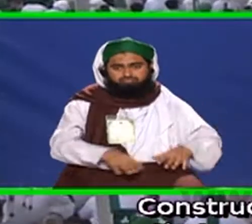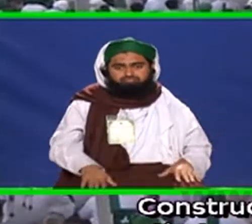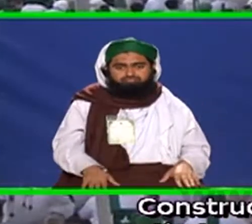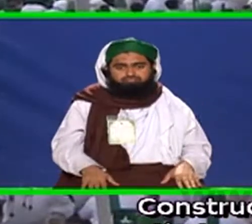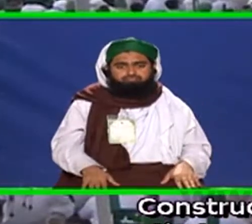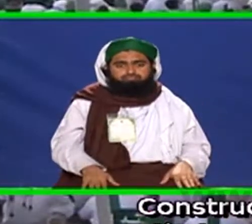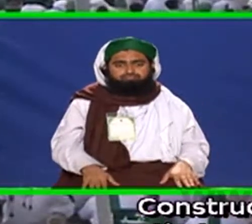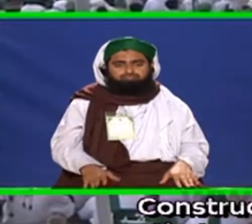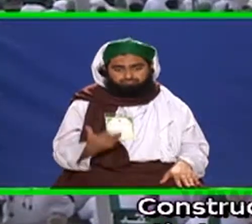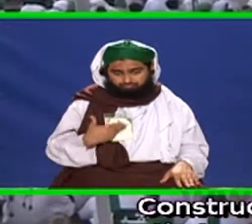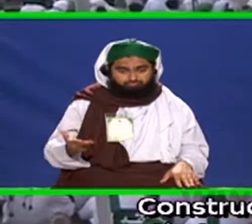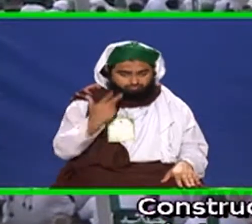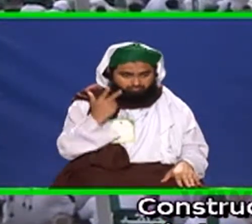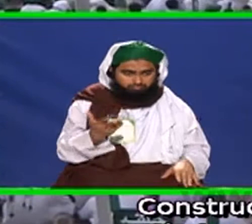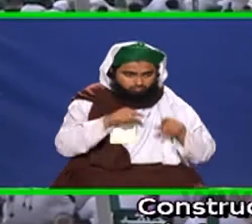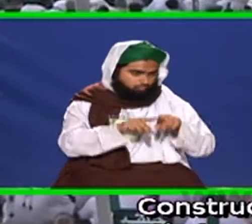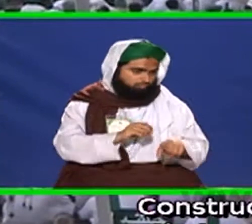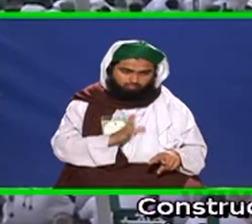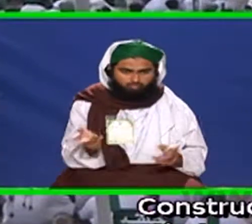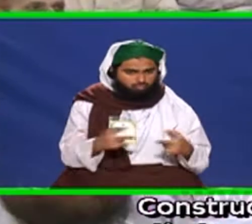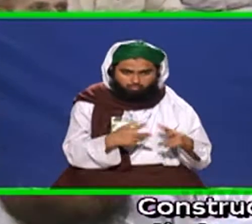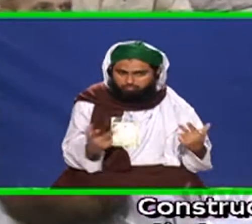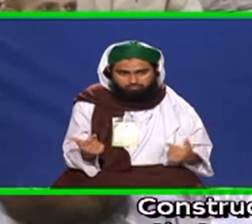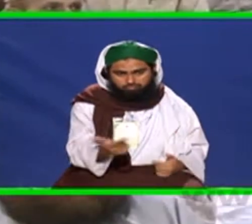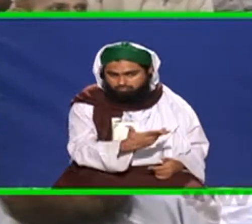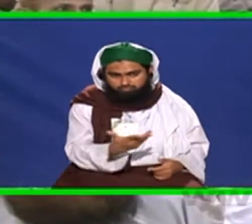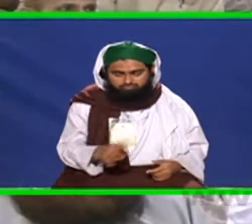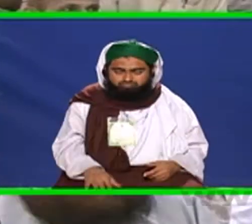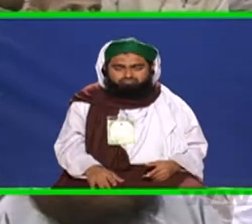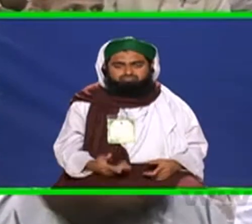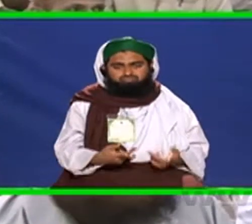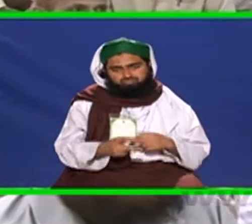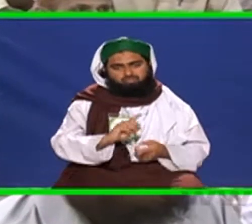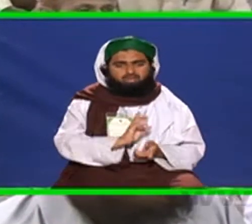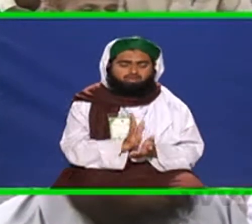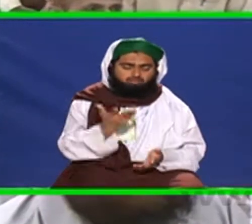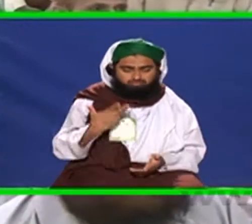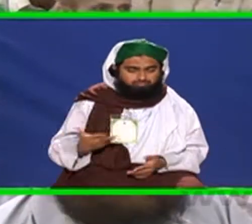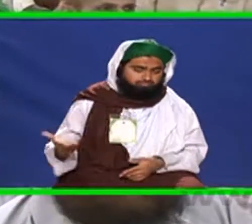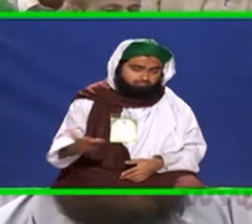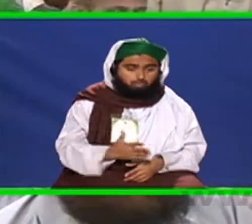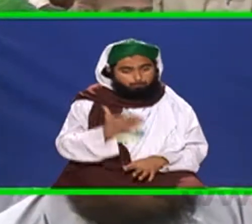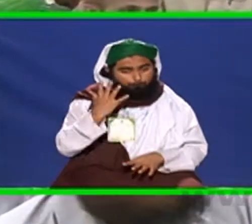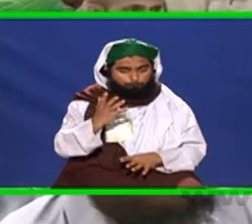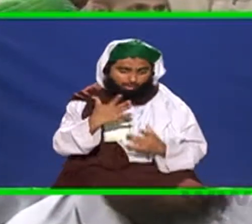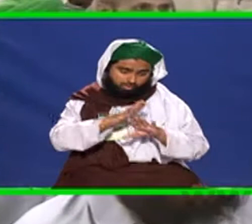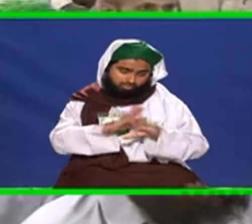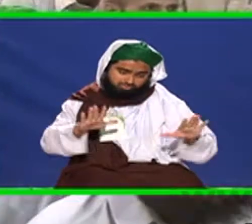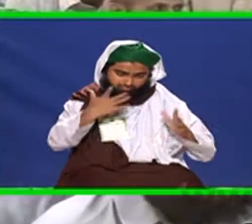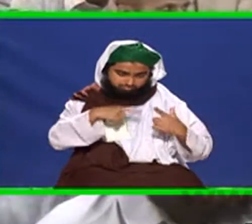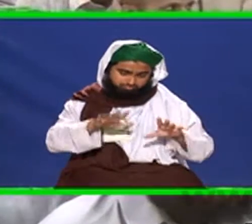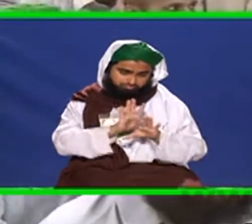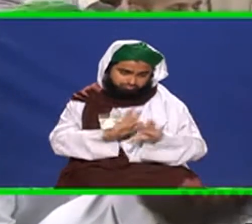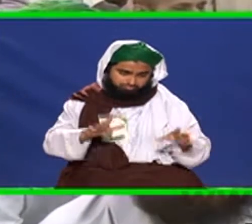बनावटी मस्जिदों में फिर मानो कि आप सुन्नत के वाकई पाबंद। तो जब ये सारी नहीं हो सकती तो मना नहीं है। अब पक्के फर्श है,